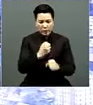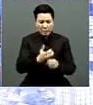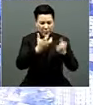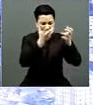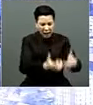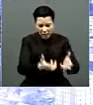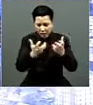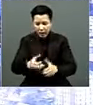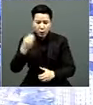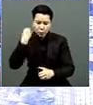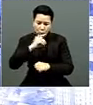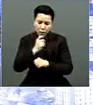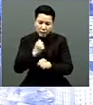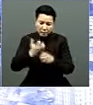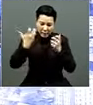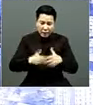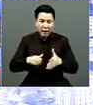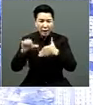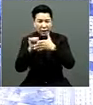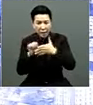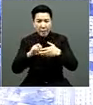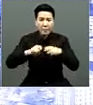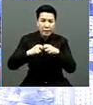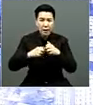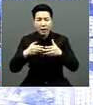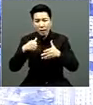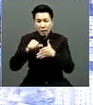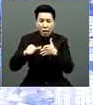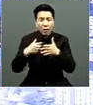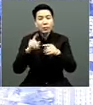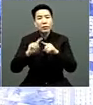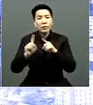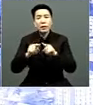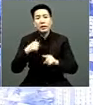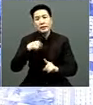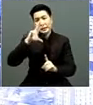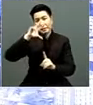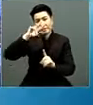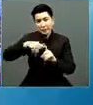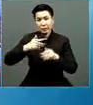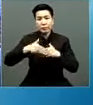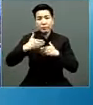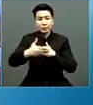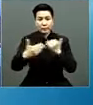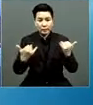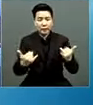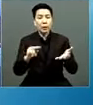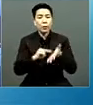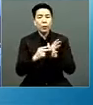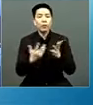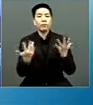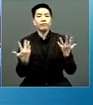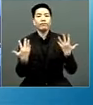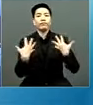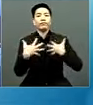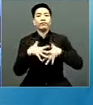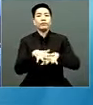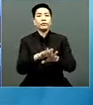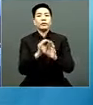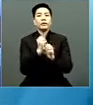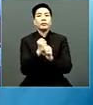วันเพื่อแก้ไขปัญหาและสถานการณ์ตลอดเวลากว่า3เดือนที่ผ่านมาการทำงานครั้งนี้แสดงถึงการบูรณาการความร่วม